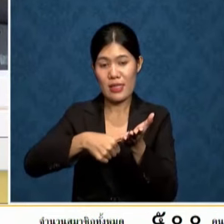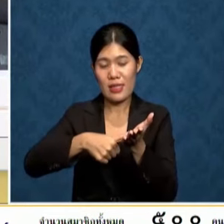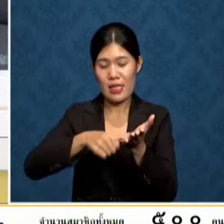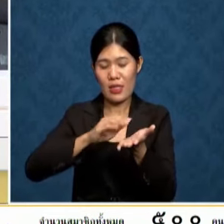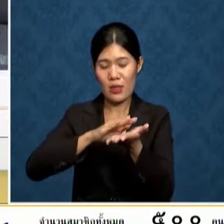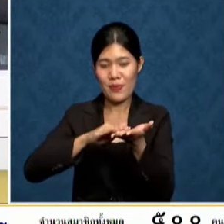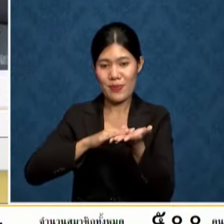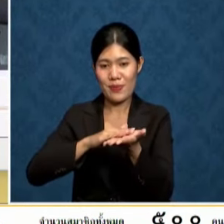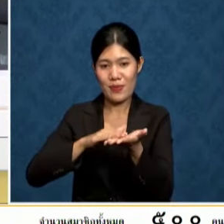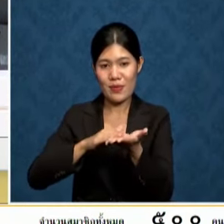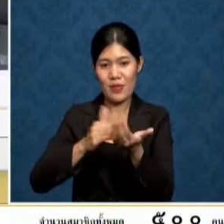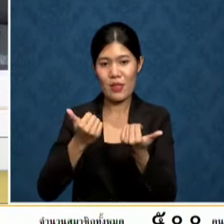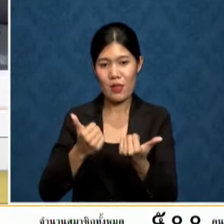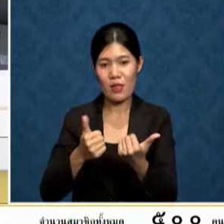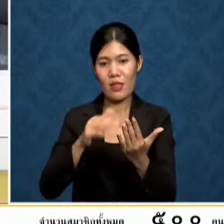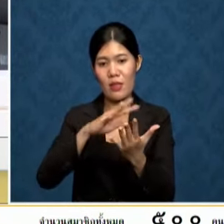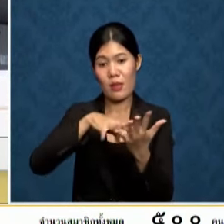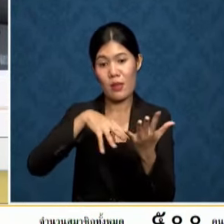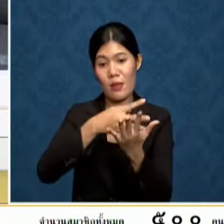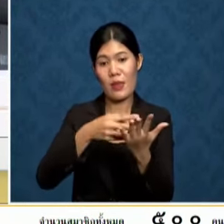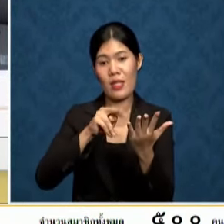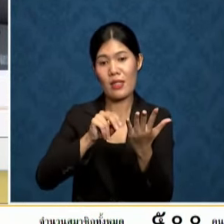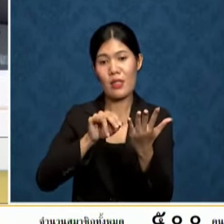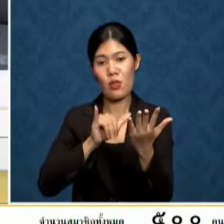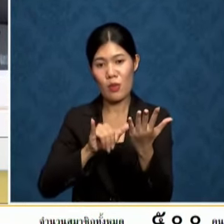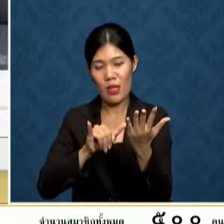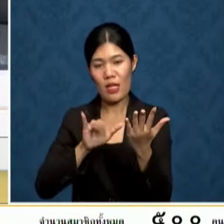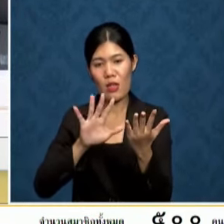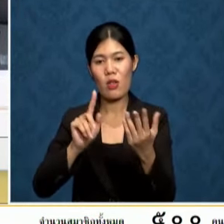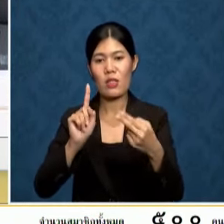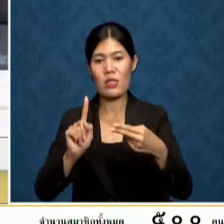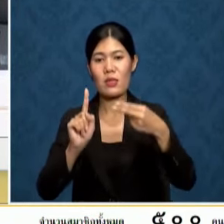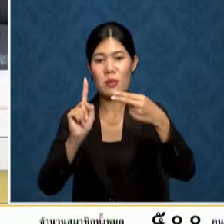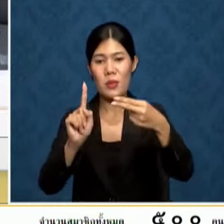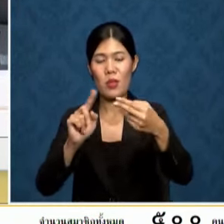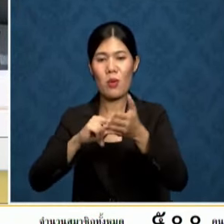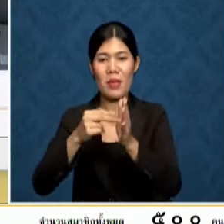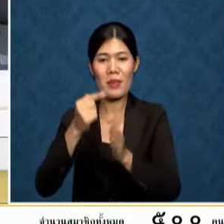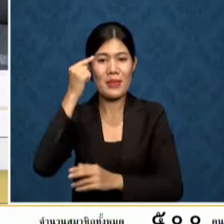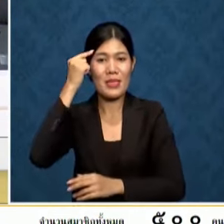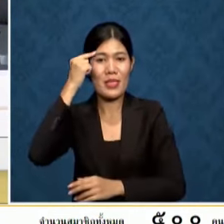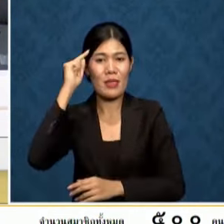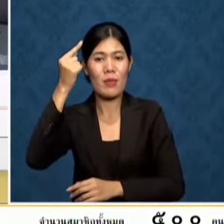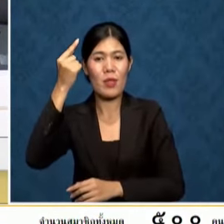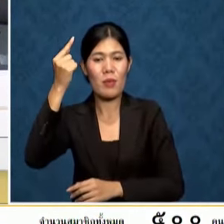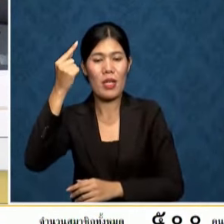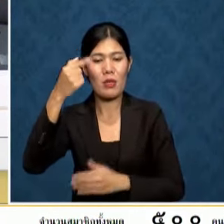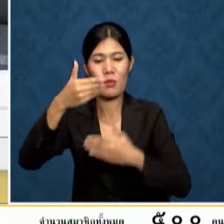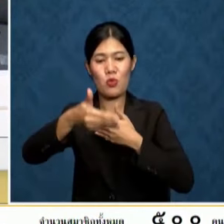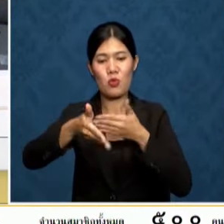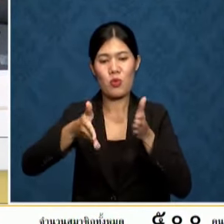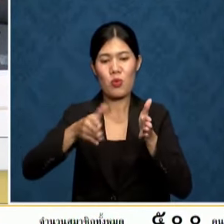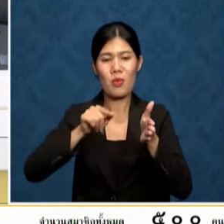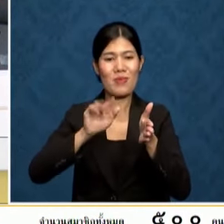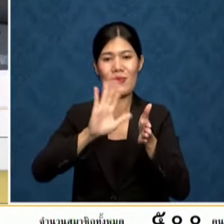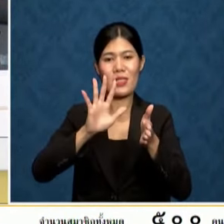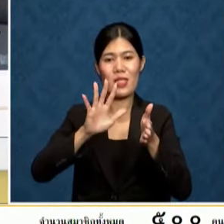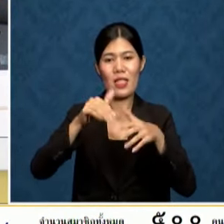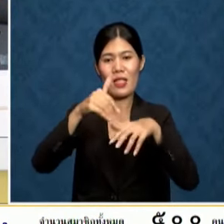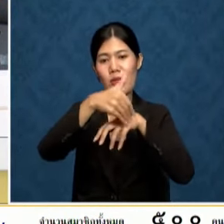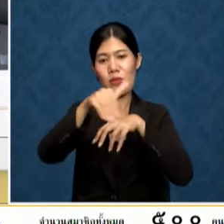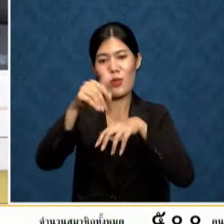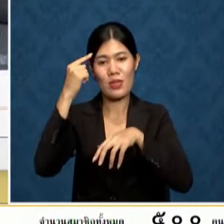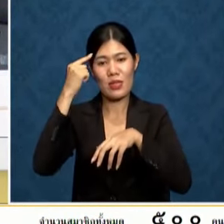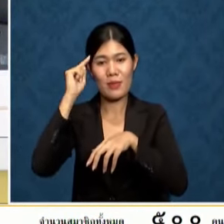ครับต้องใช้คำว่าคิดนอกกรอบโครงการนี้เนี่ยนอกจากวางรากฐานทางเศรษฐกิจ